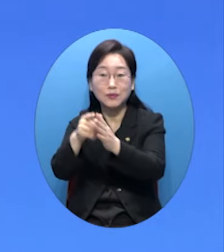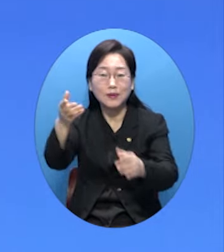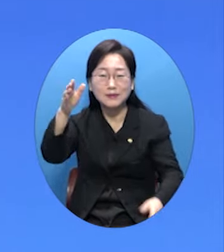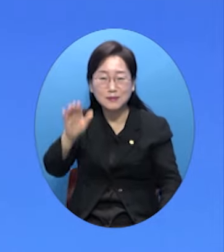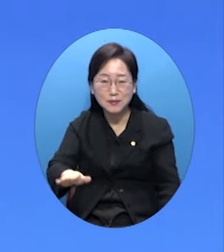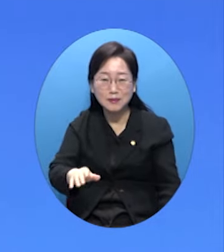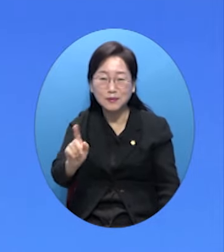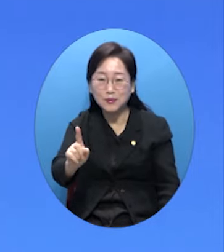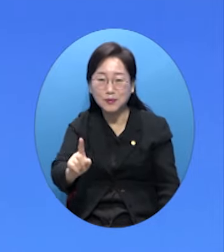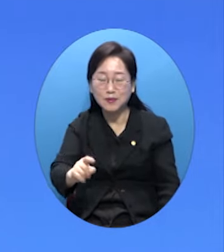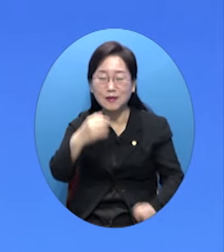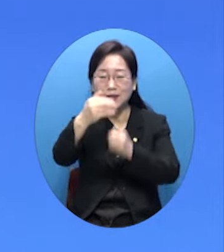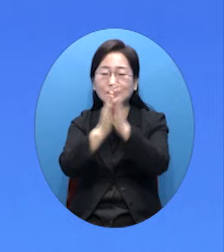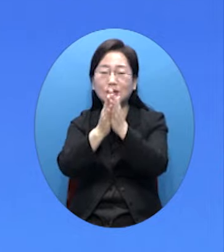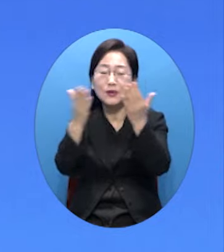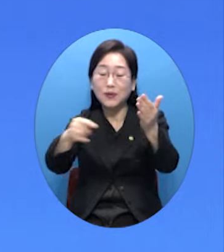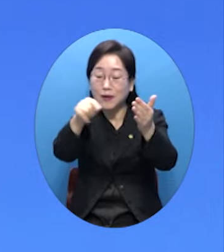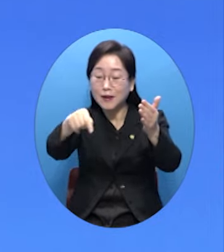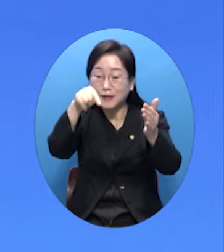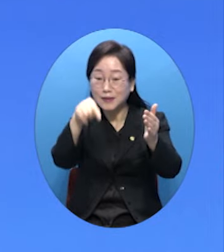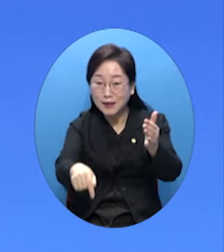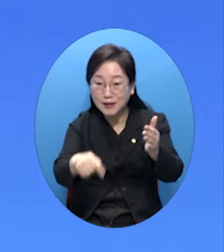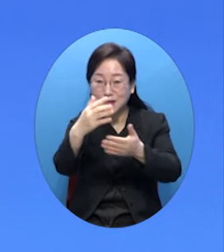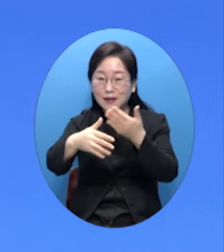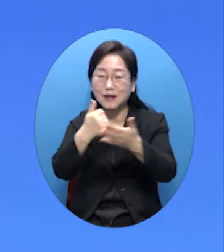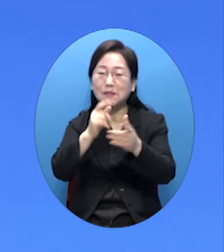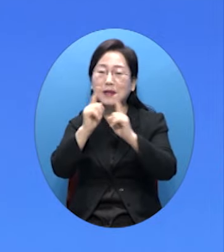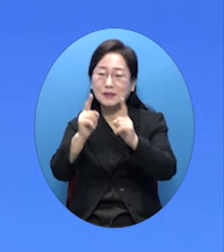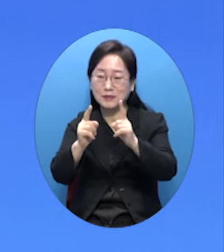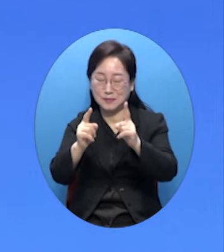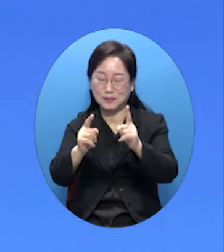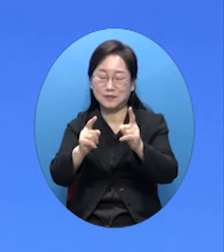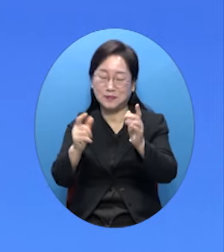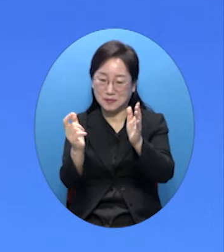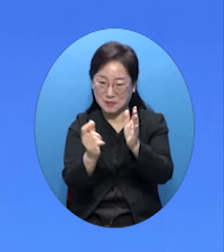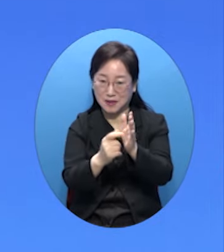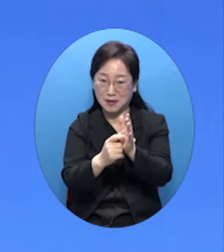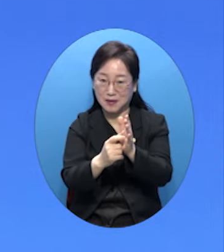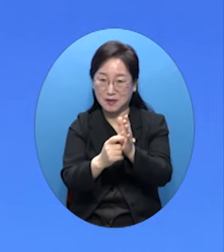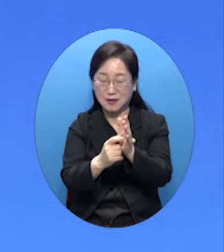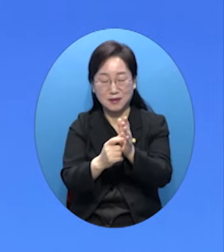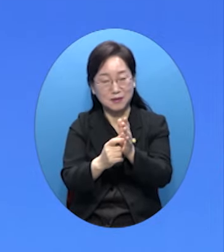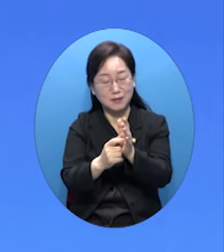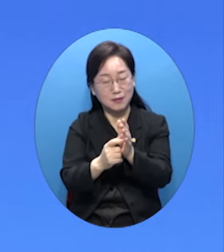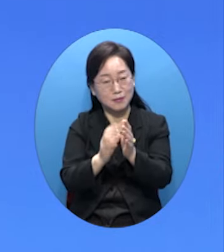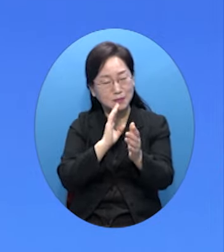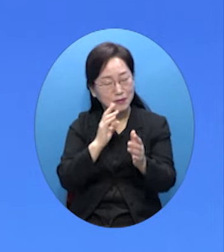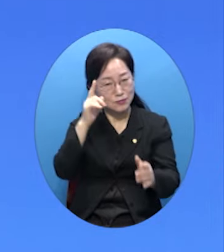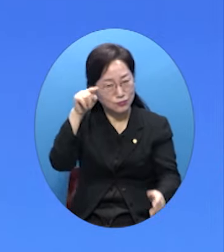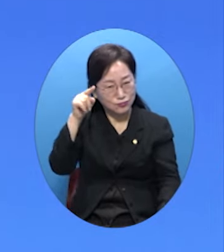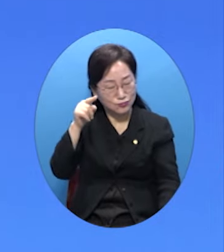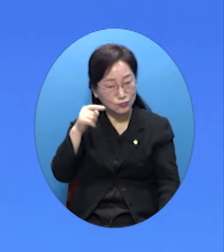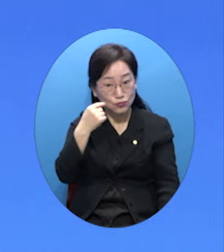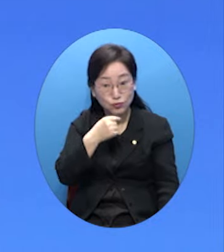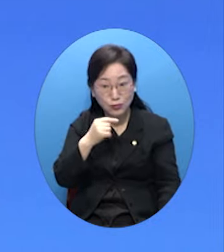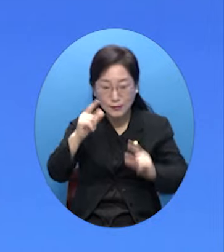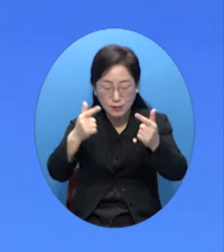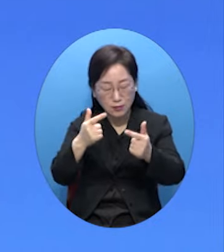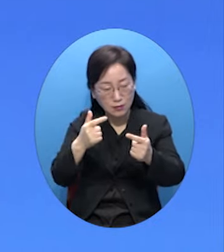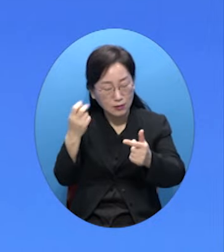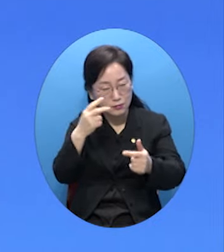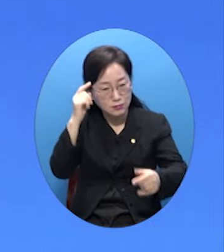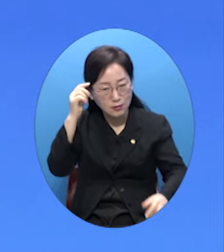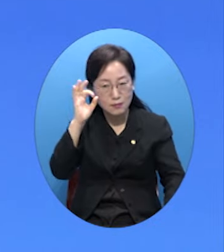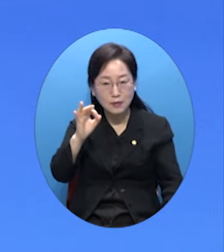하냐면 성경 안에 하나님의 말씀이 있다. 그러사하죠. 그런데 다시 그 말을 뒤집어